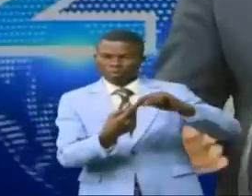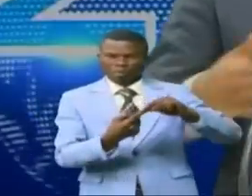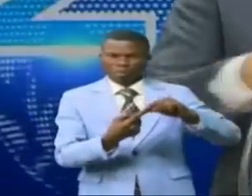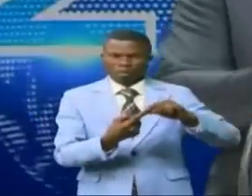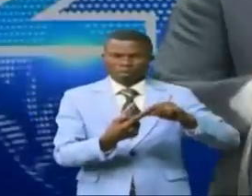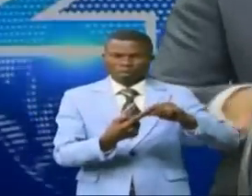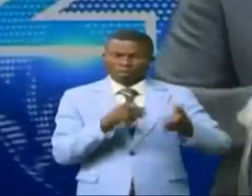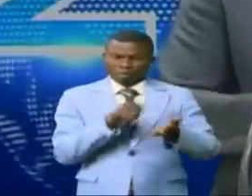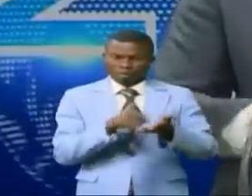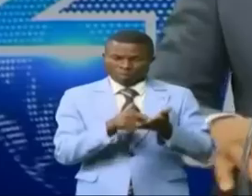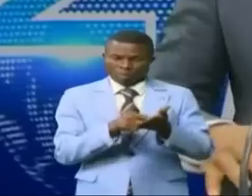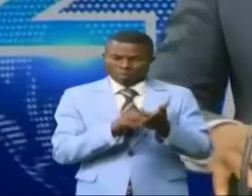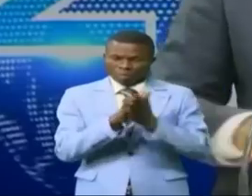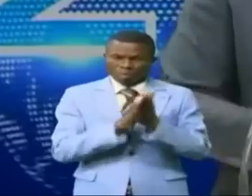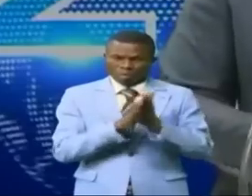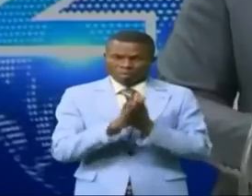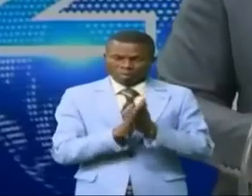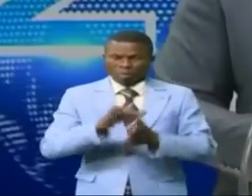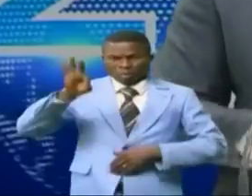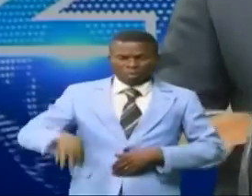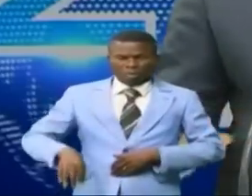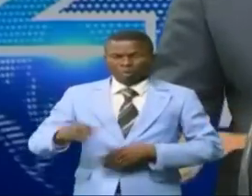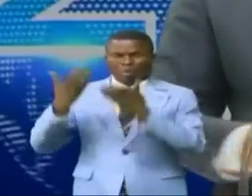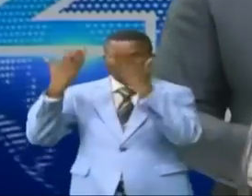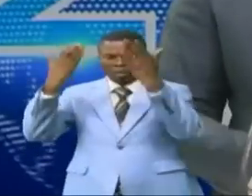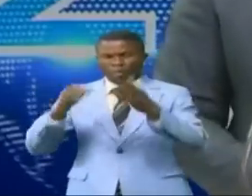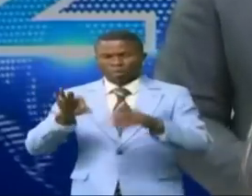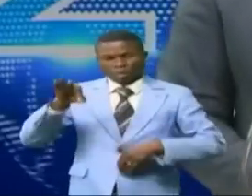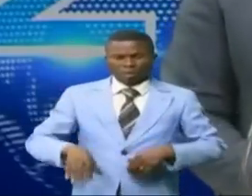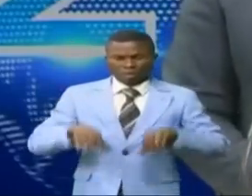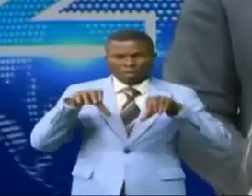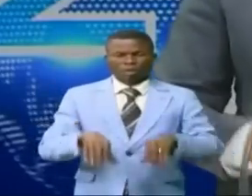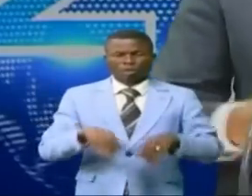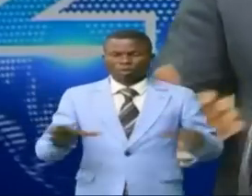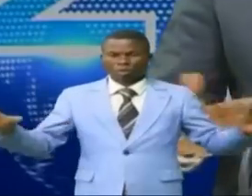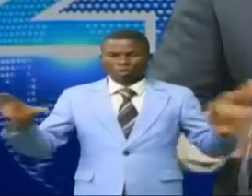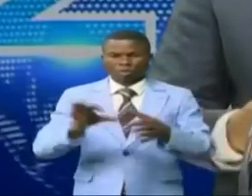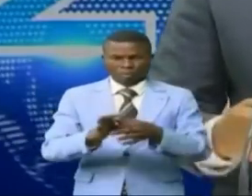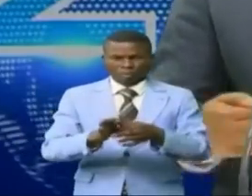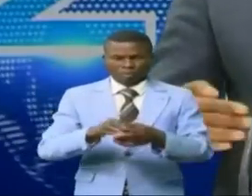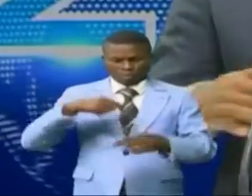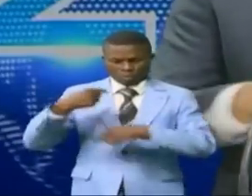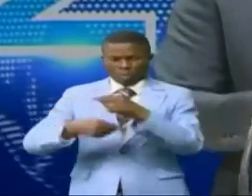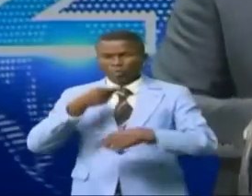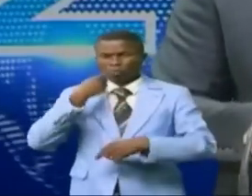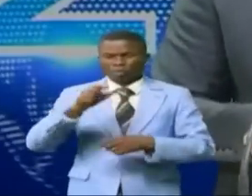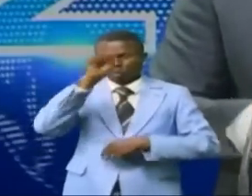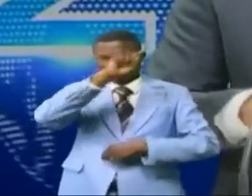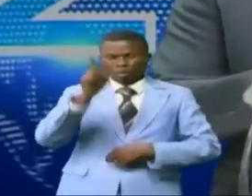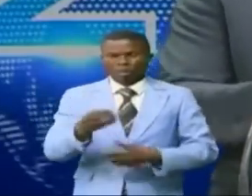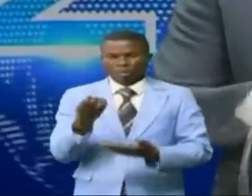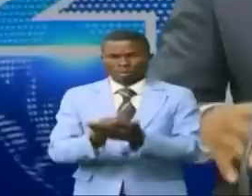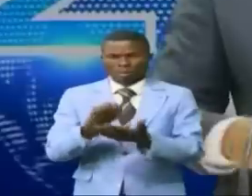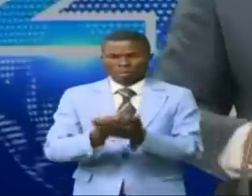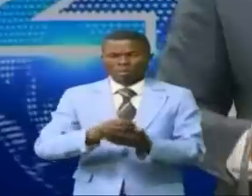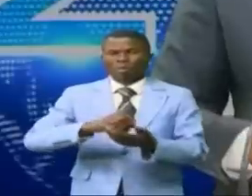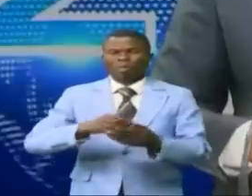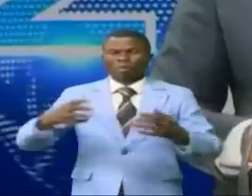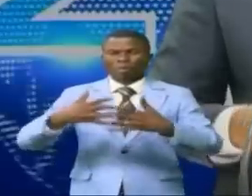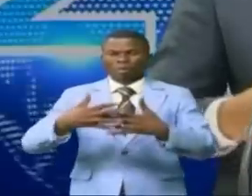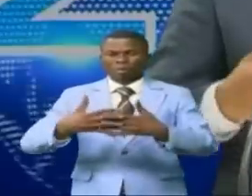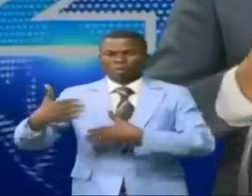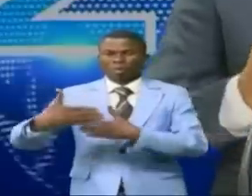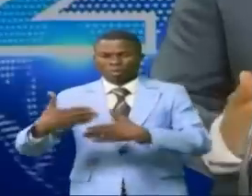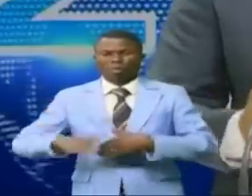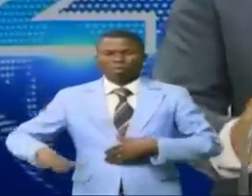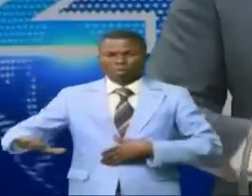qui prendrait et les intérêts de la Zambie et les intérêts de la RDC. Au début, on parlait d'une zone économique transfrontalière. Et